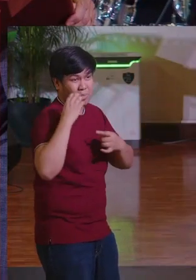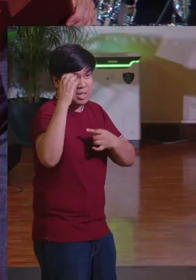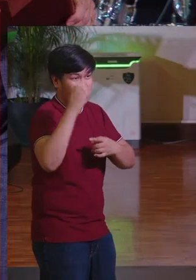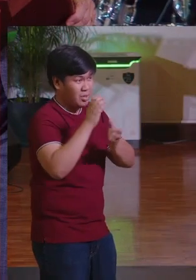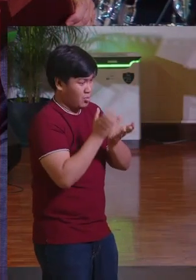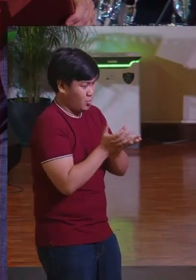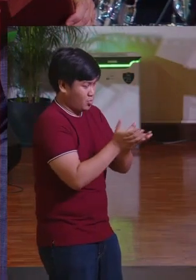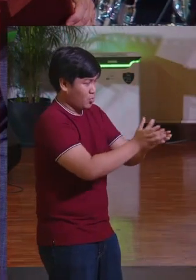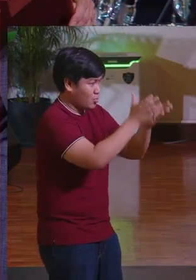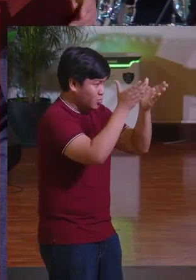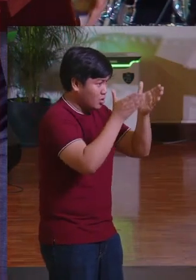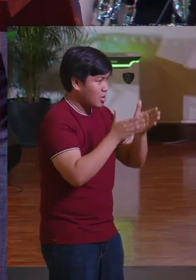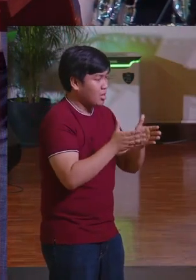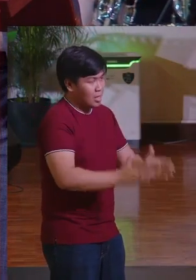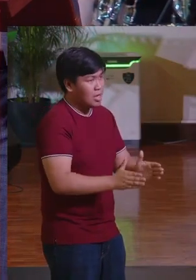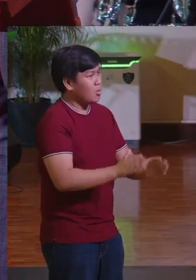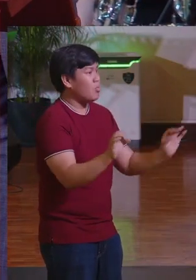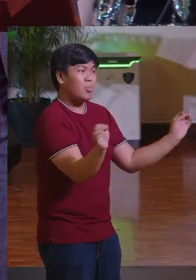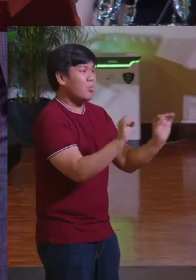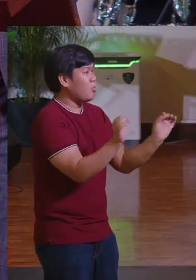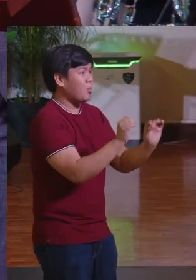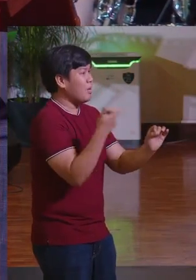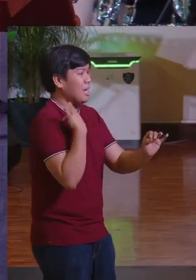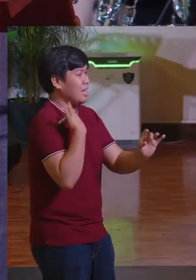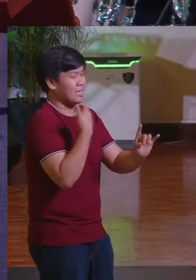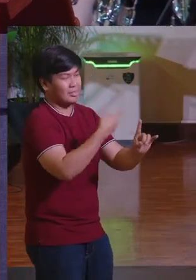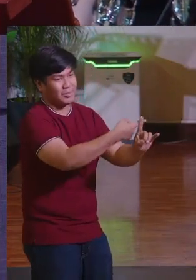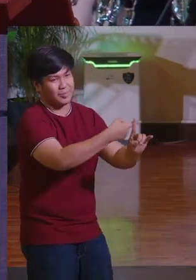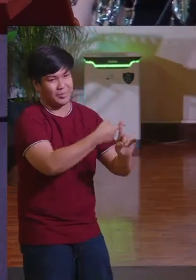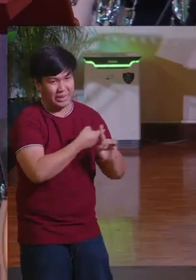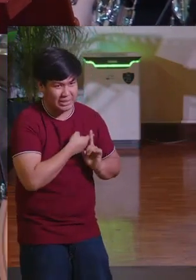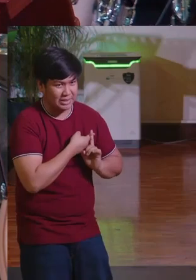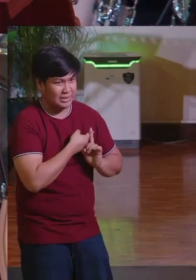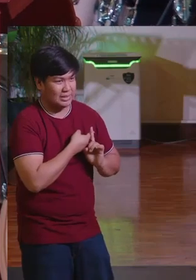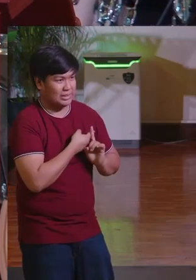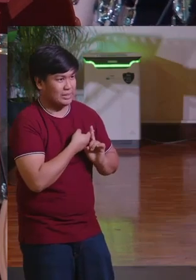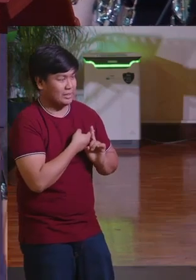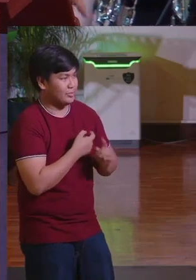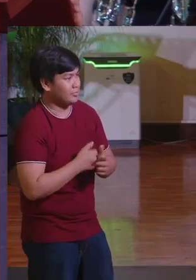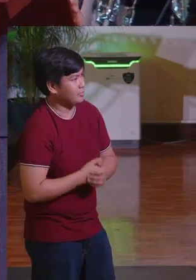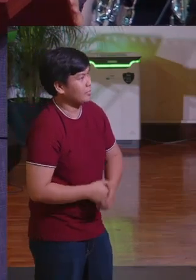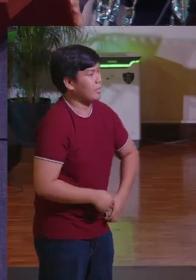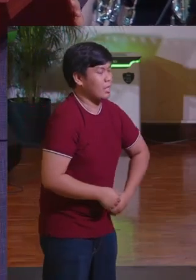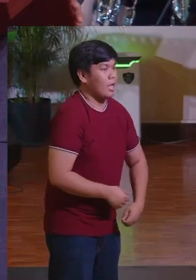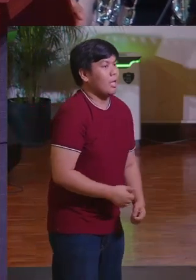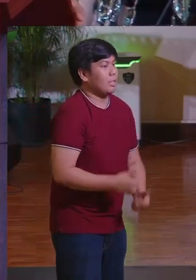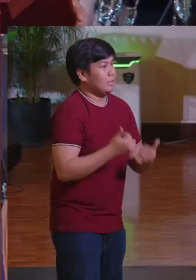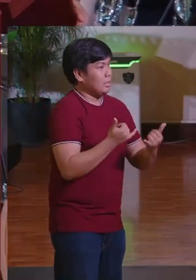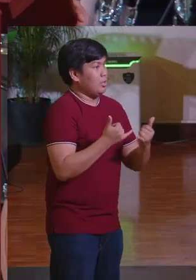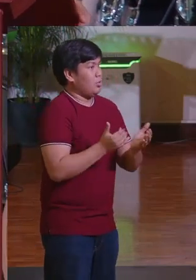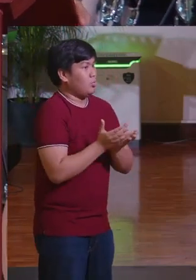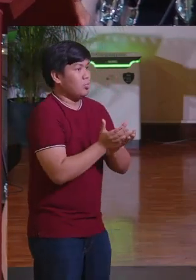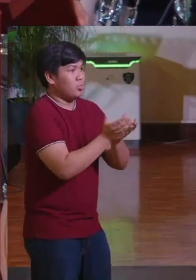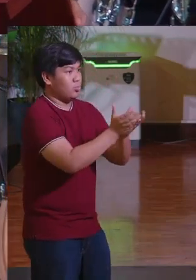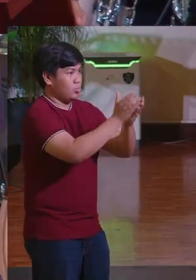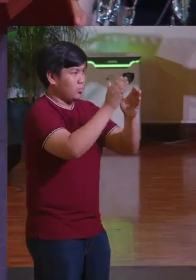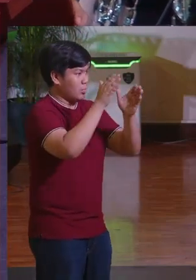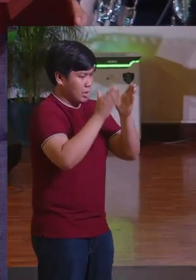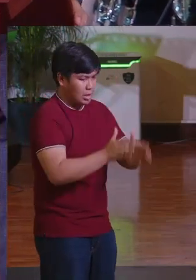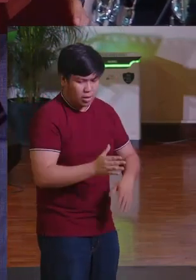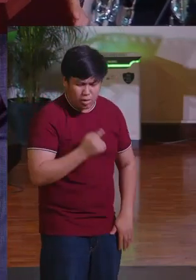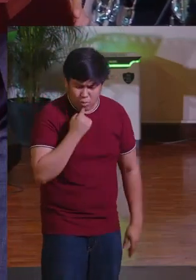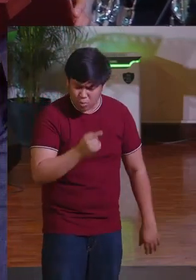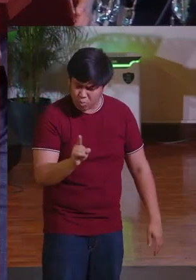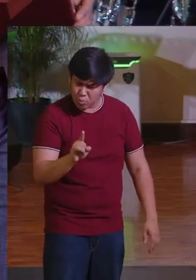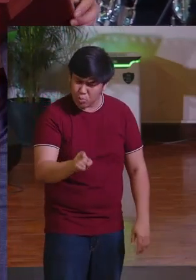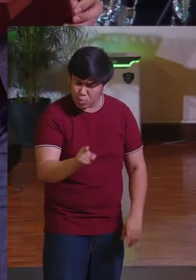Ang sabi po noon, no, yung siyempre nung kinonfront po siya ng mga tribulante, di ba? Ang sabi, "What have you done?" Ang sabi